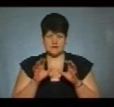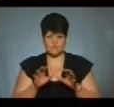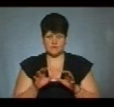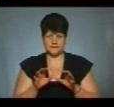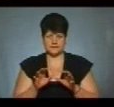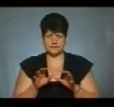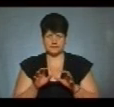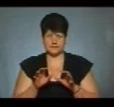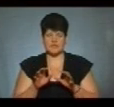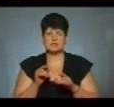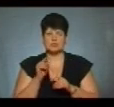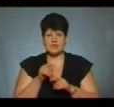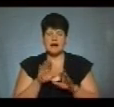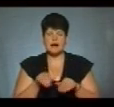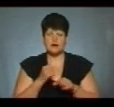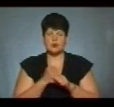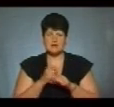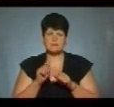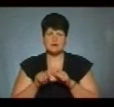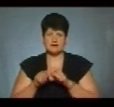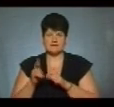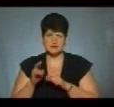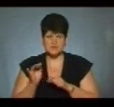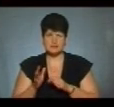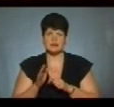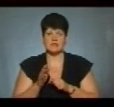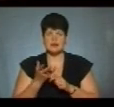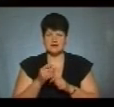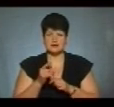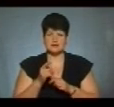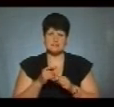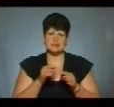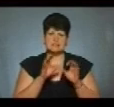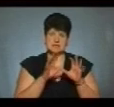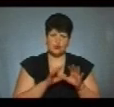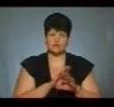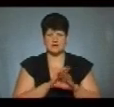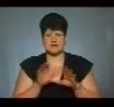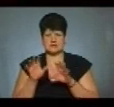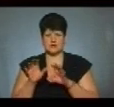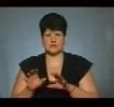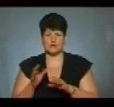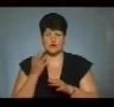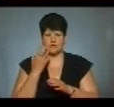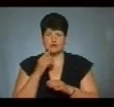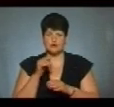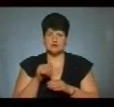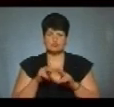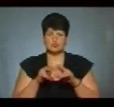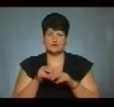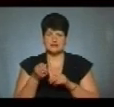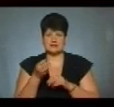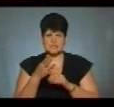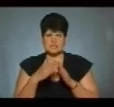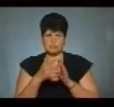дайте договори, хай роблять перевірки. Якщо б дивися контролюючий орган, то дивися, хто це законно чи незаконно. А то коли у вас будували поруч 13